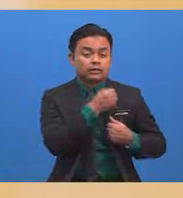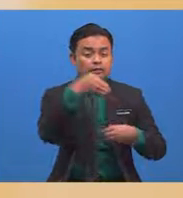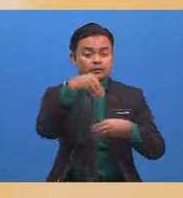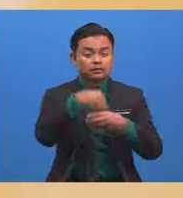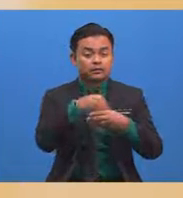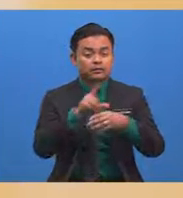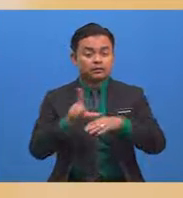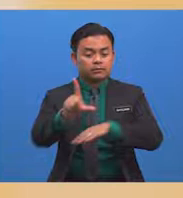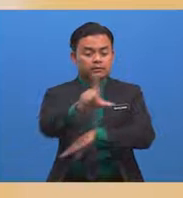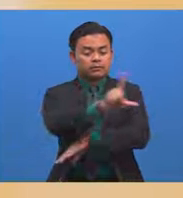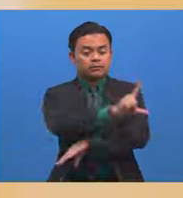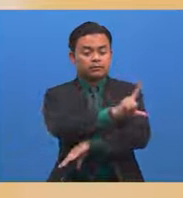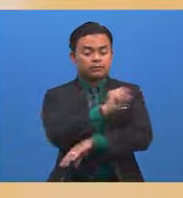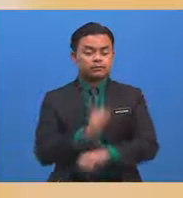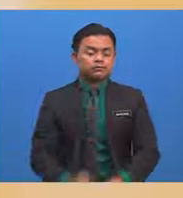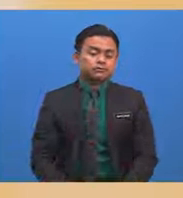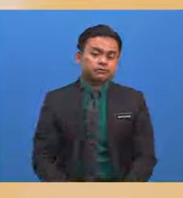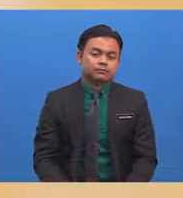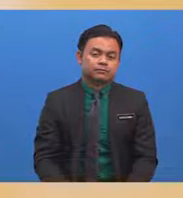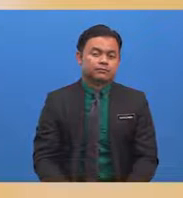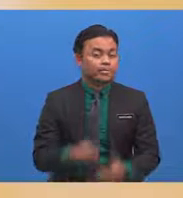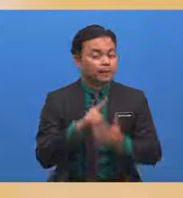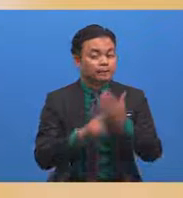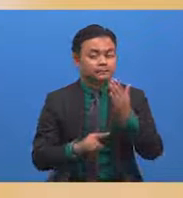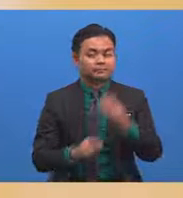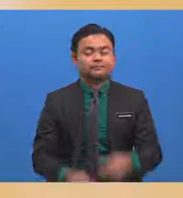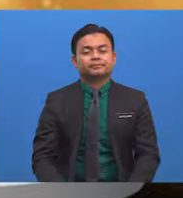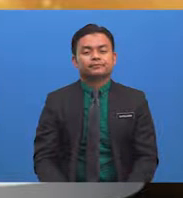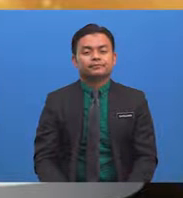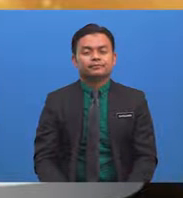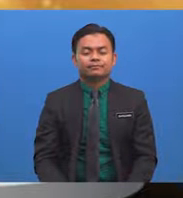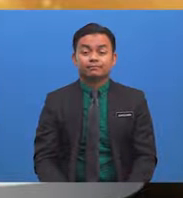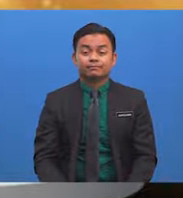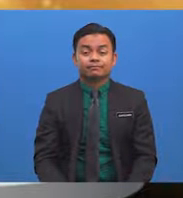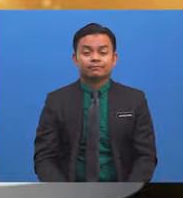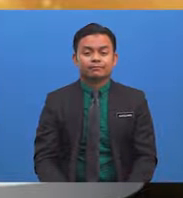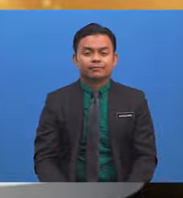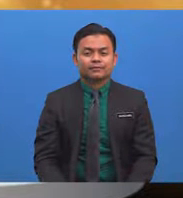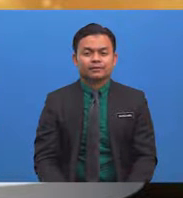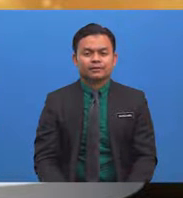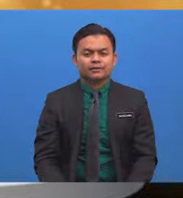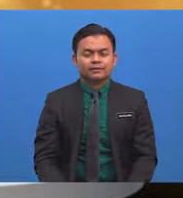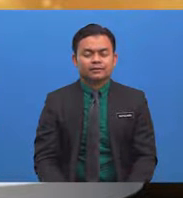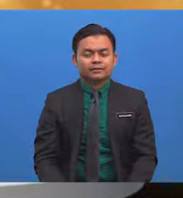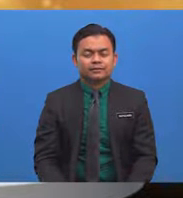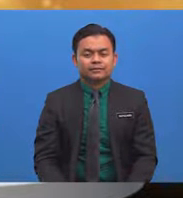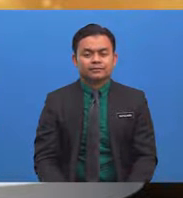selam? Apa dia? mikroskop?